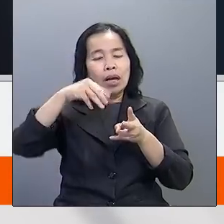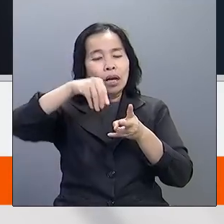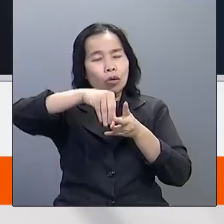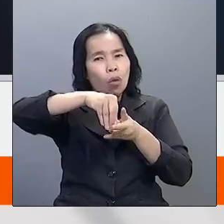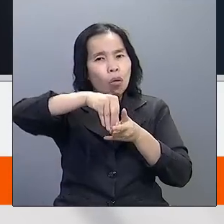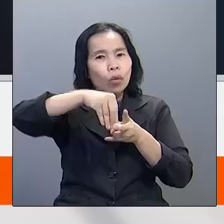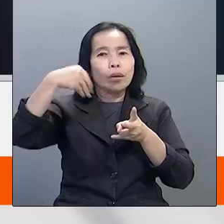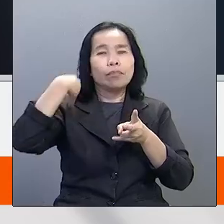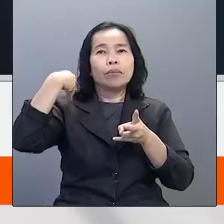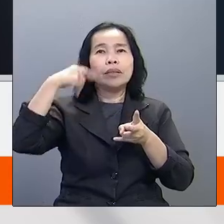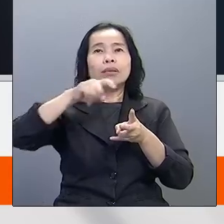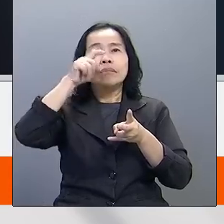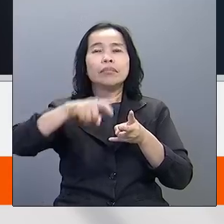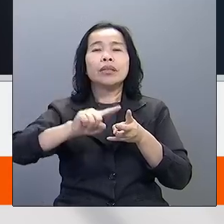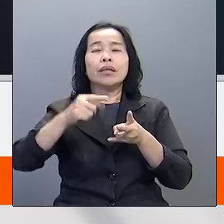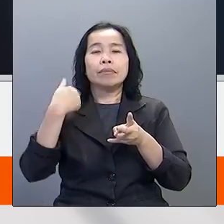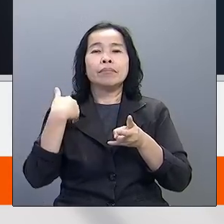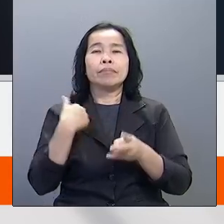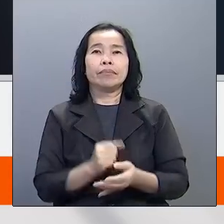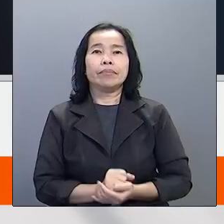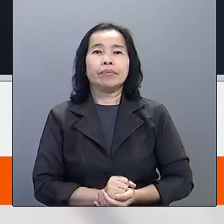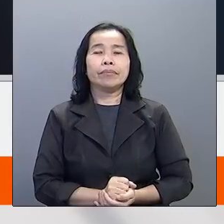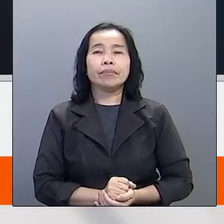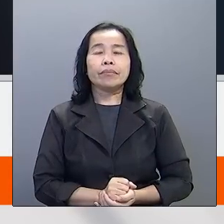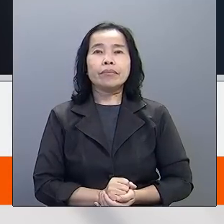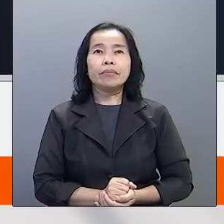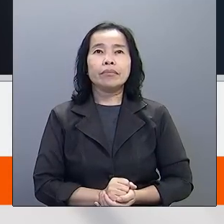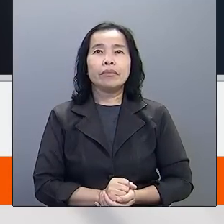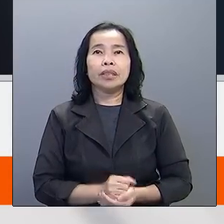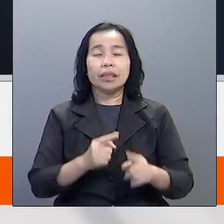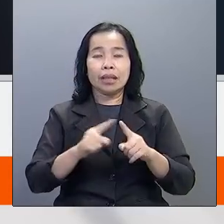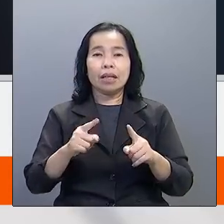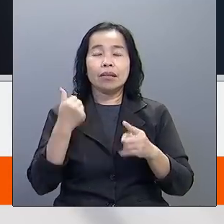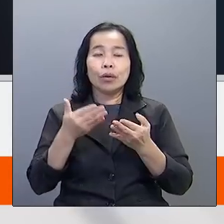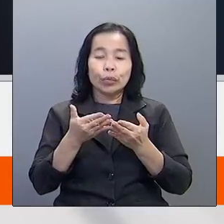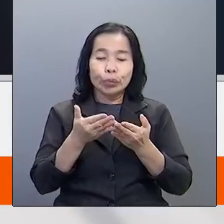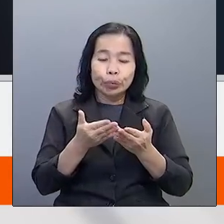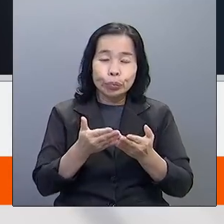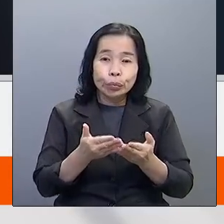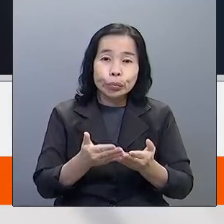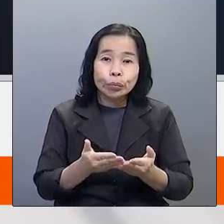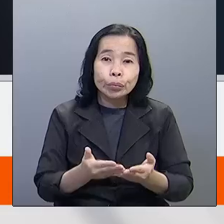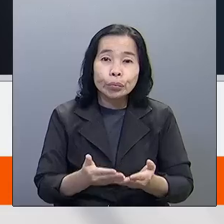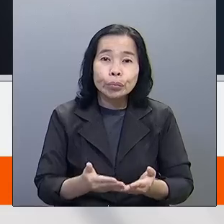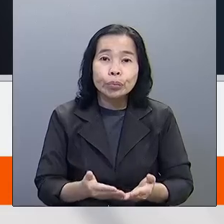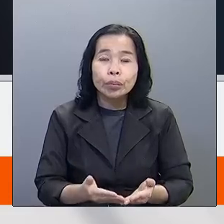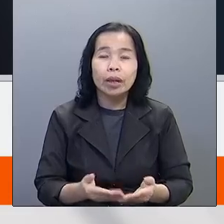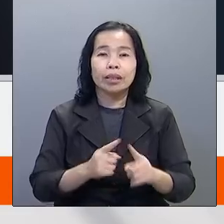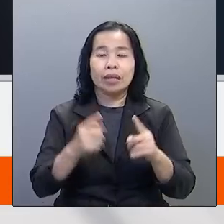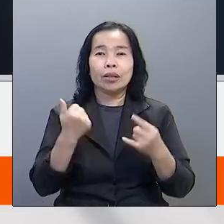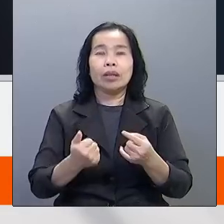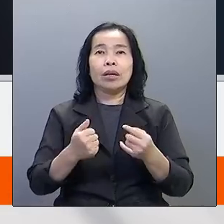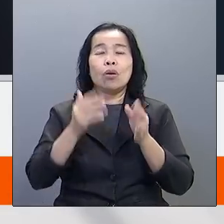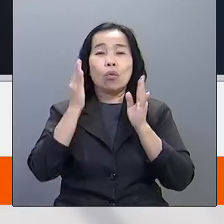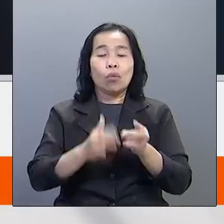องหับต่างๆใต้ท้องเรือเลยครับ ค ่ ะ แต่ขณะที่เรือก่อนที่เรือจะอับปางลงเนี่ยขณะนั้นเนี่ยกำลังพล